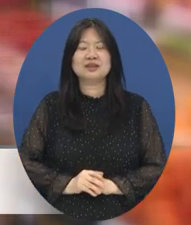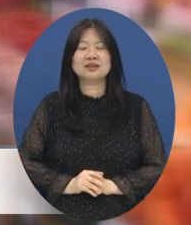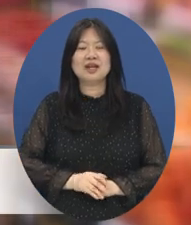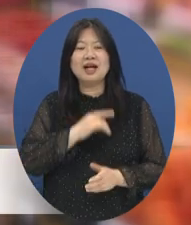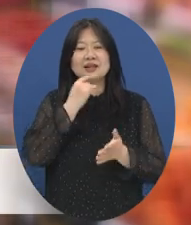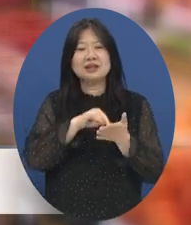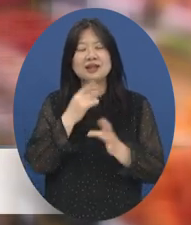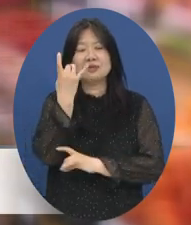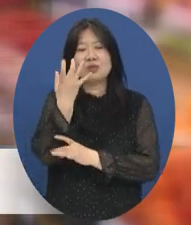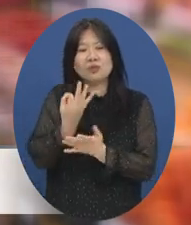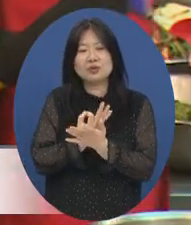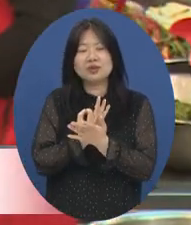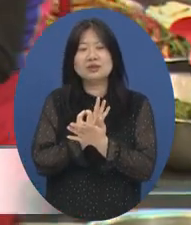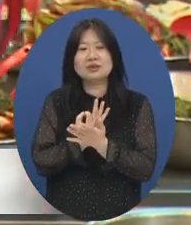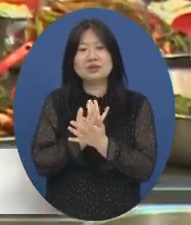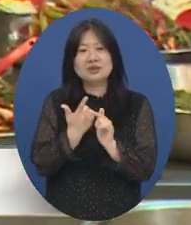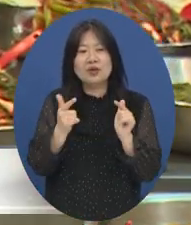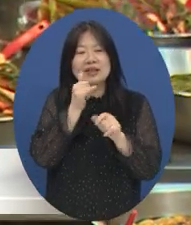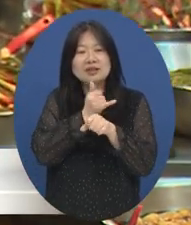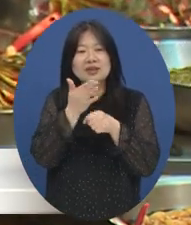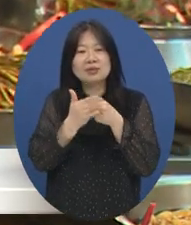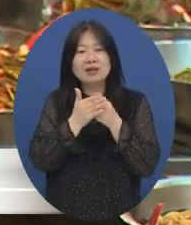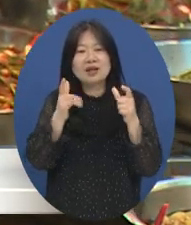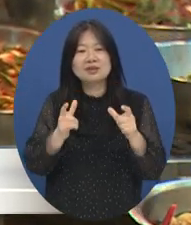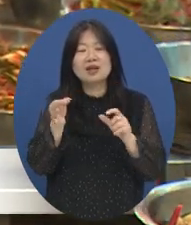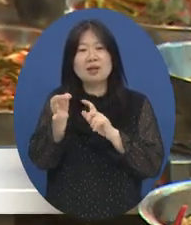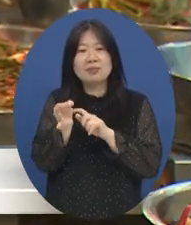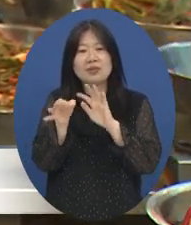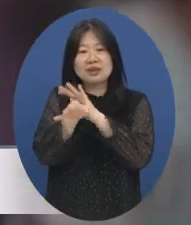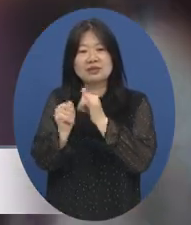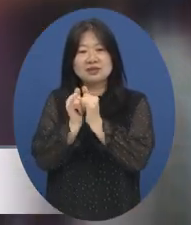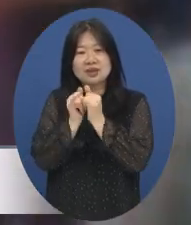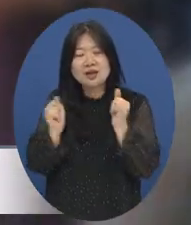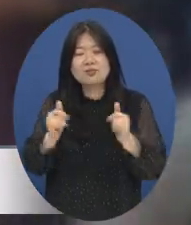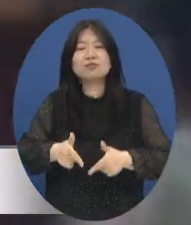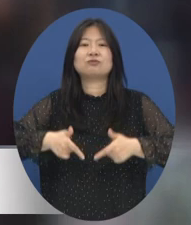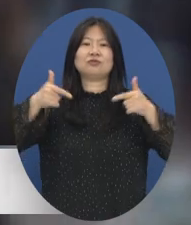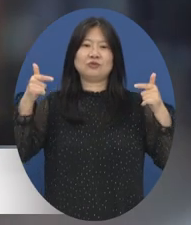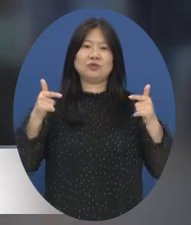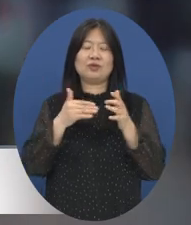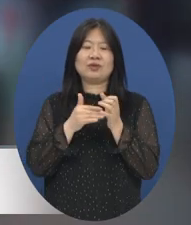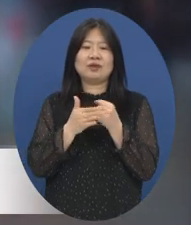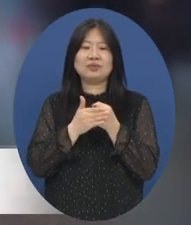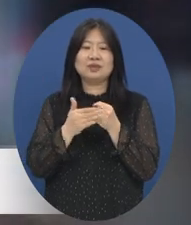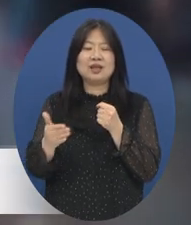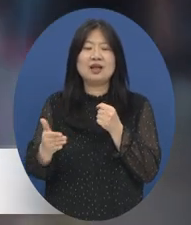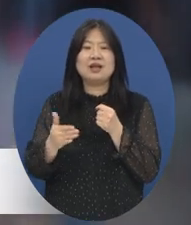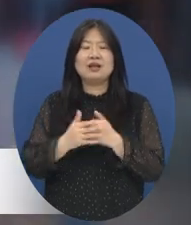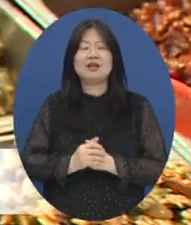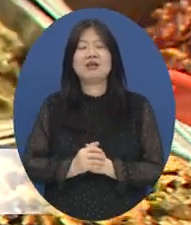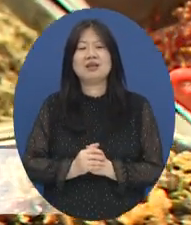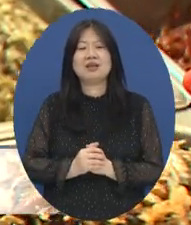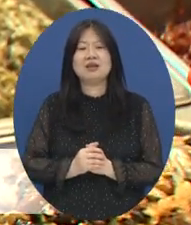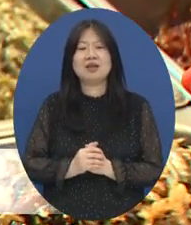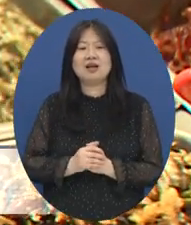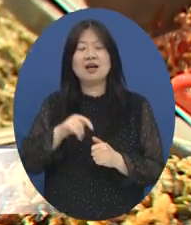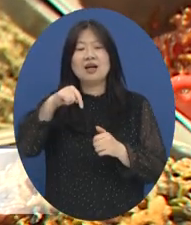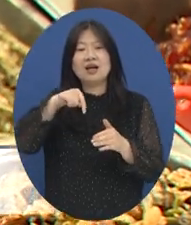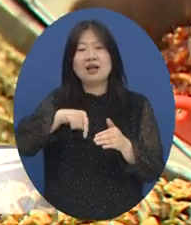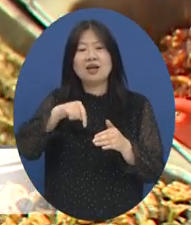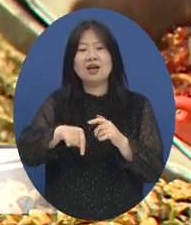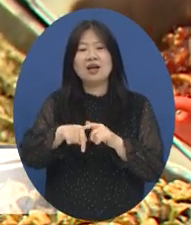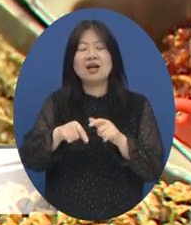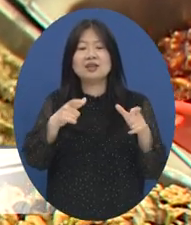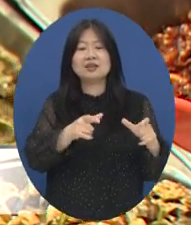재난 기본소득 이다 뭐다 해서 요새 지옥화 표로 내는 사람들이 부쩍 만하죠 이 시작은 자체적으로 지역화폐 로